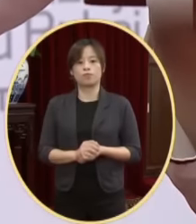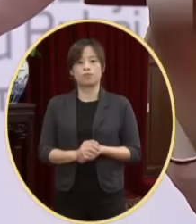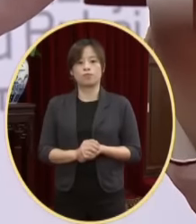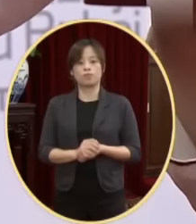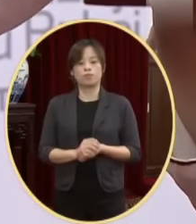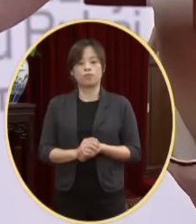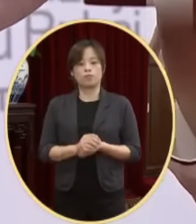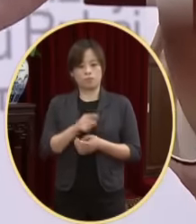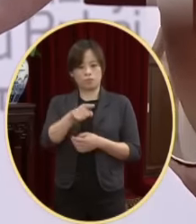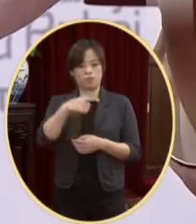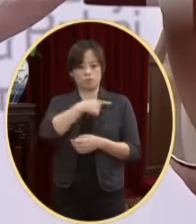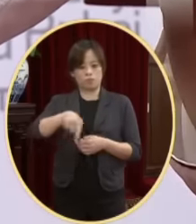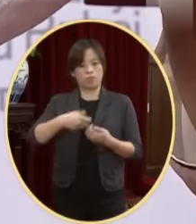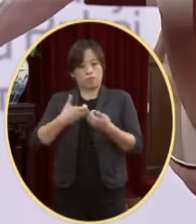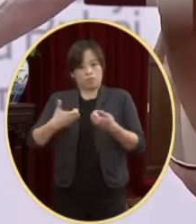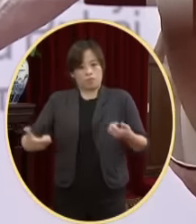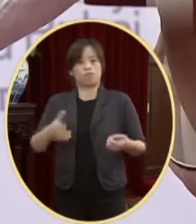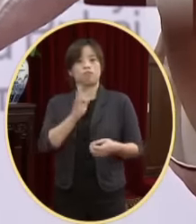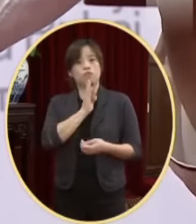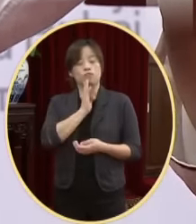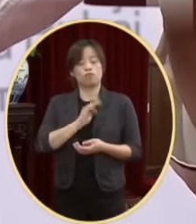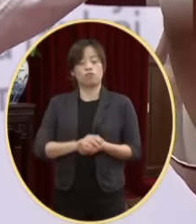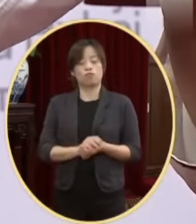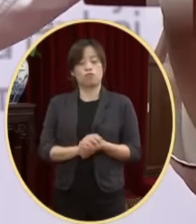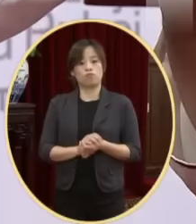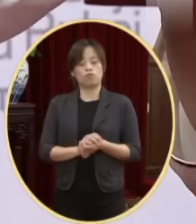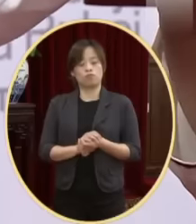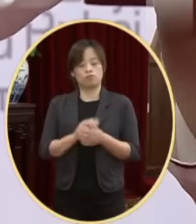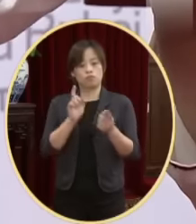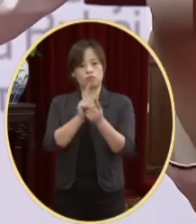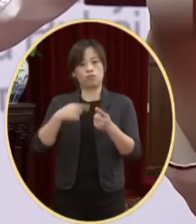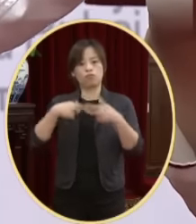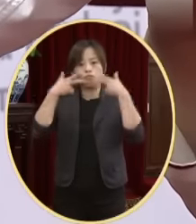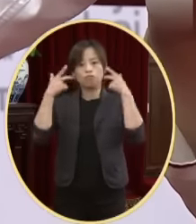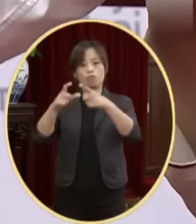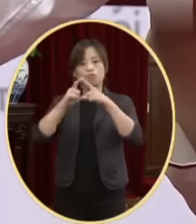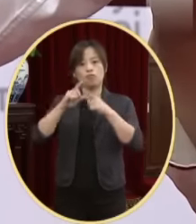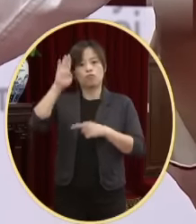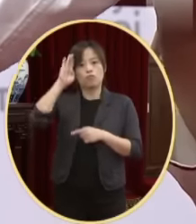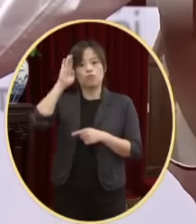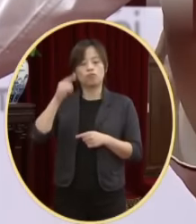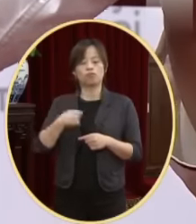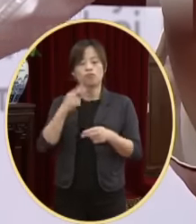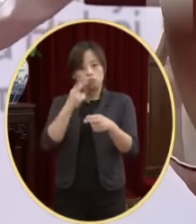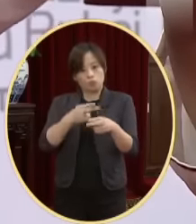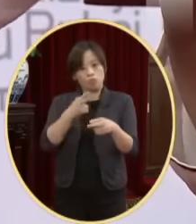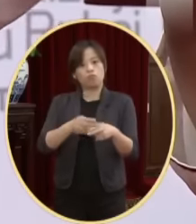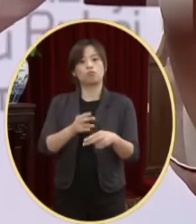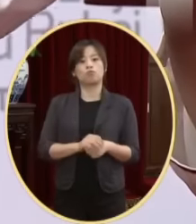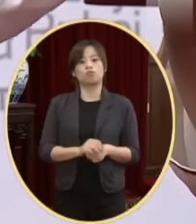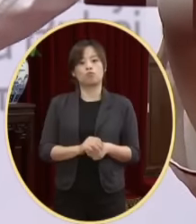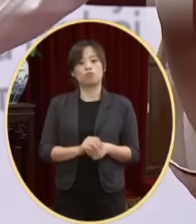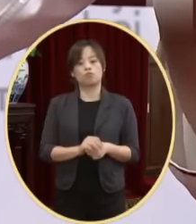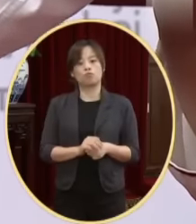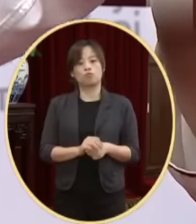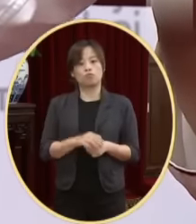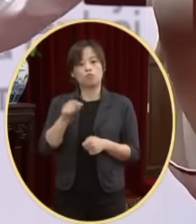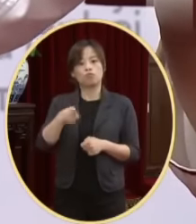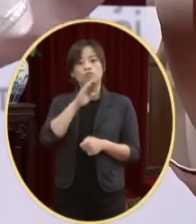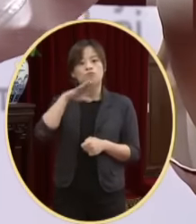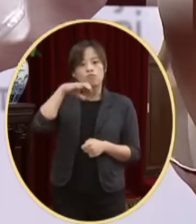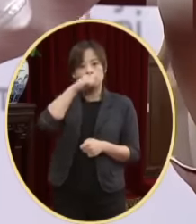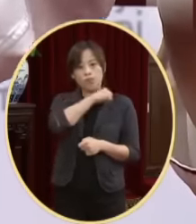以总统的身份向我们原住民道歉，我相信这